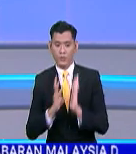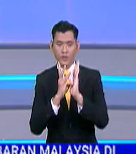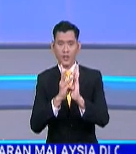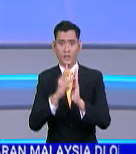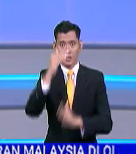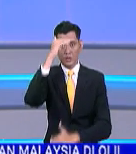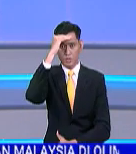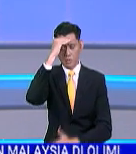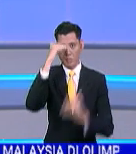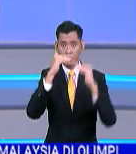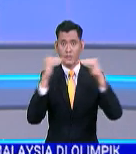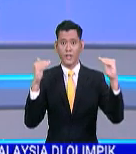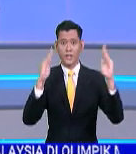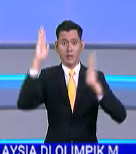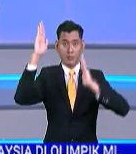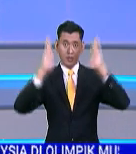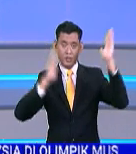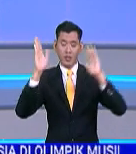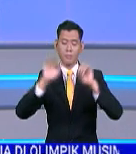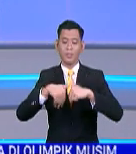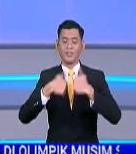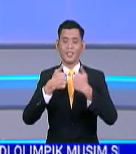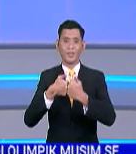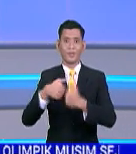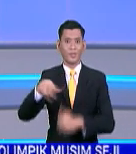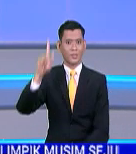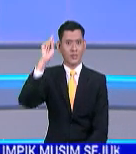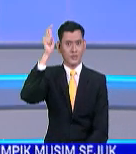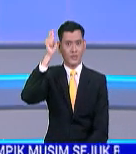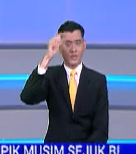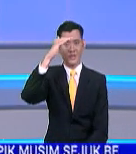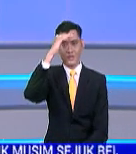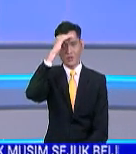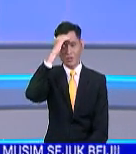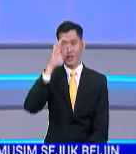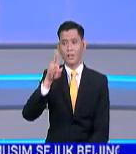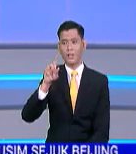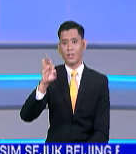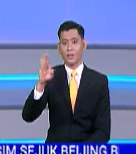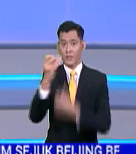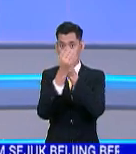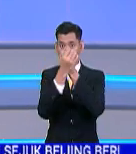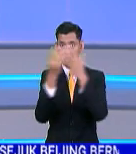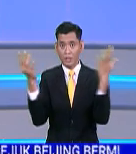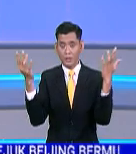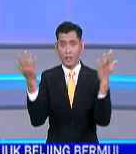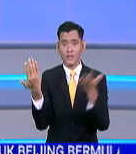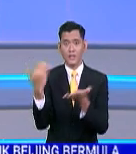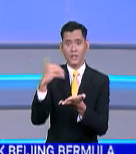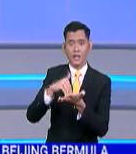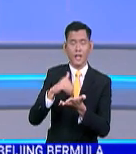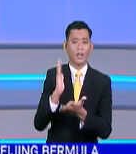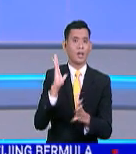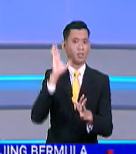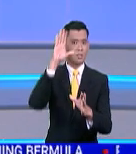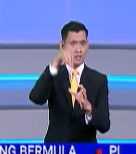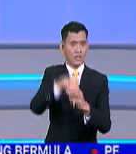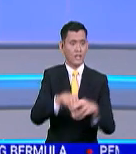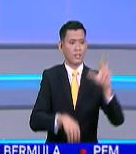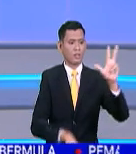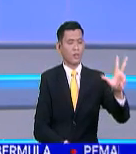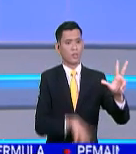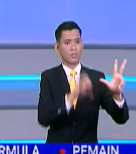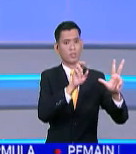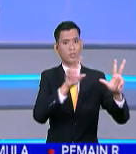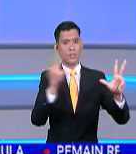peringkat kebangsaan. Menurut Persatuan Badminton Johor, Mat Rashid Jahlil, ia bakal disertai 330 pemain